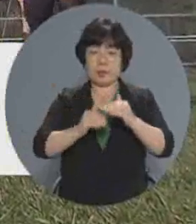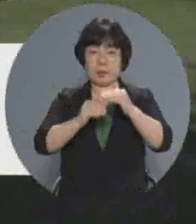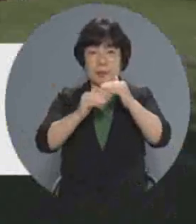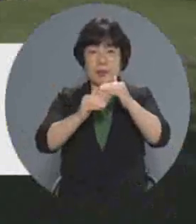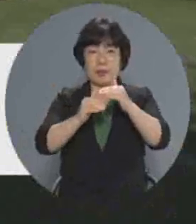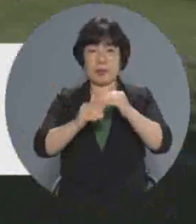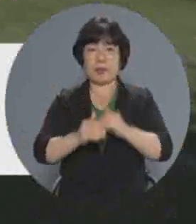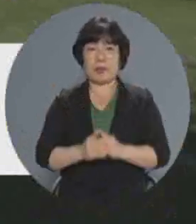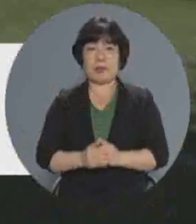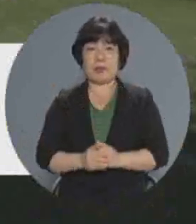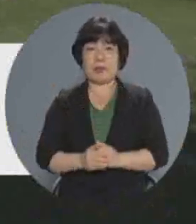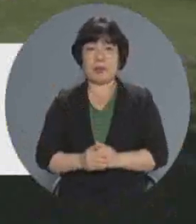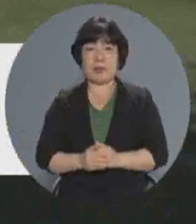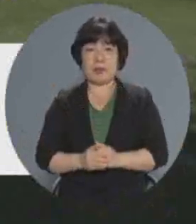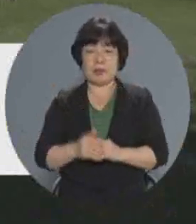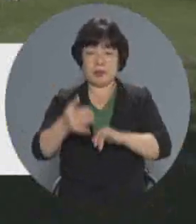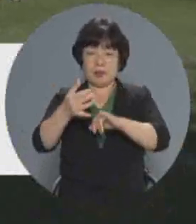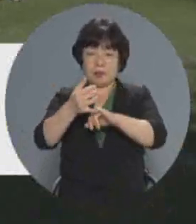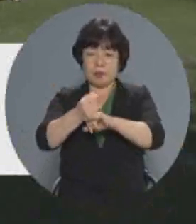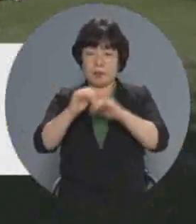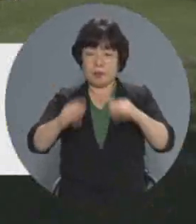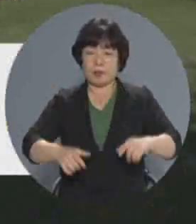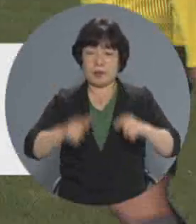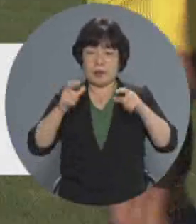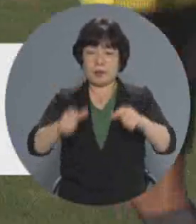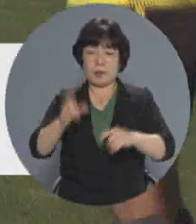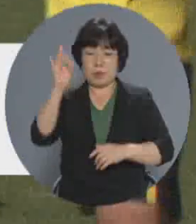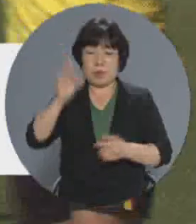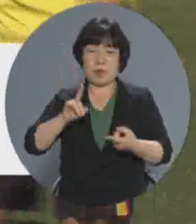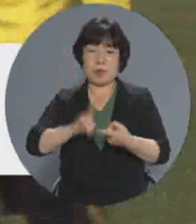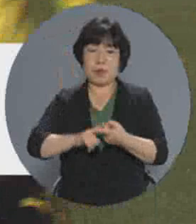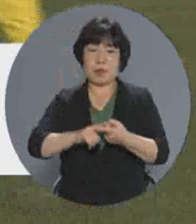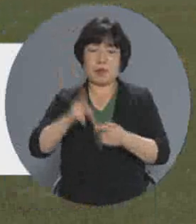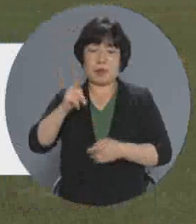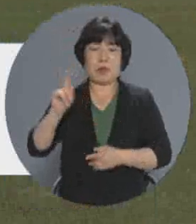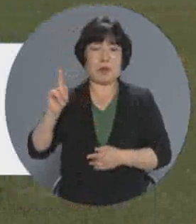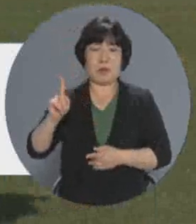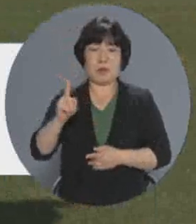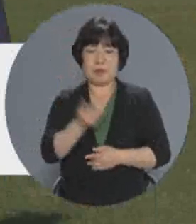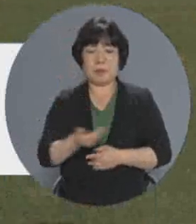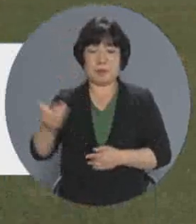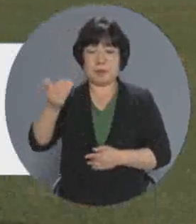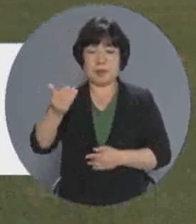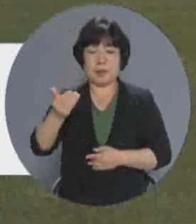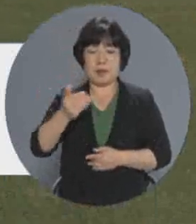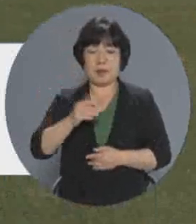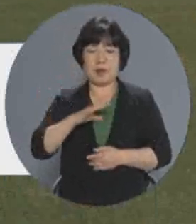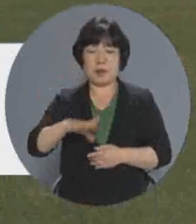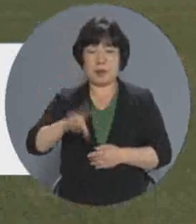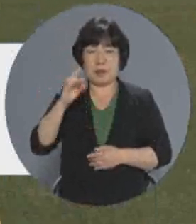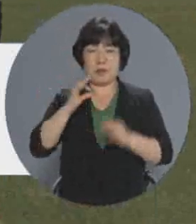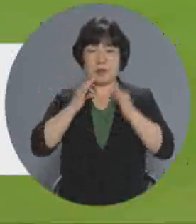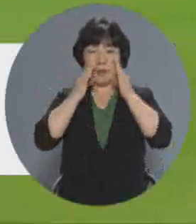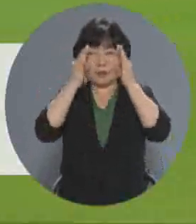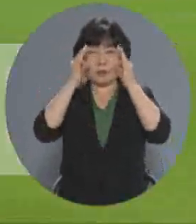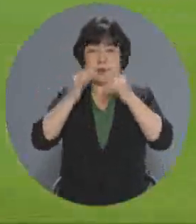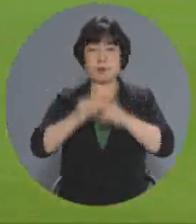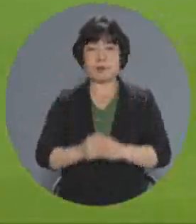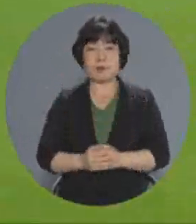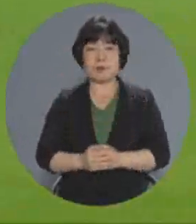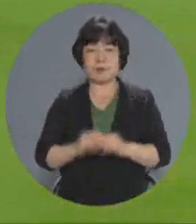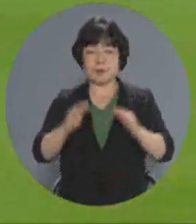지구요 꼭 장남이 원래 있던 개원 자리로 올라갈 수 있도록 저부터 재산을 다 했습니다